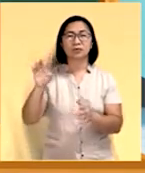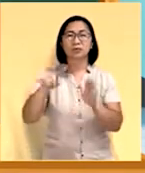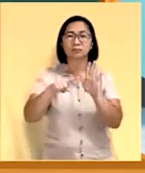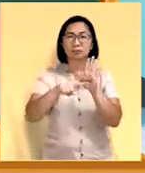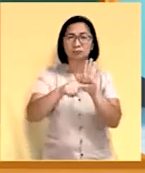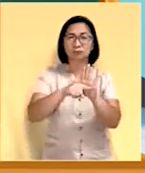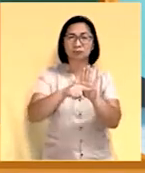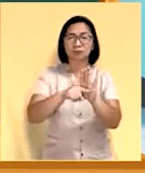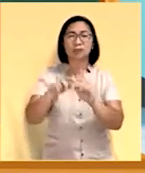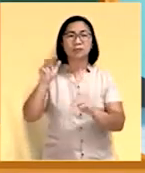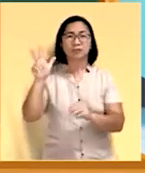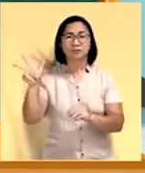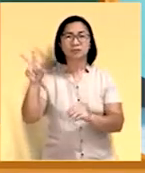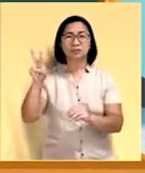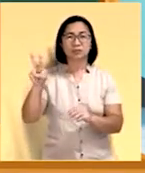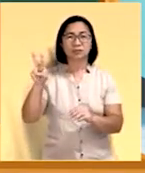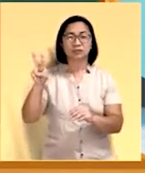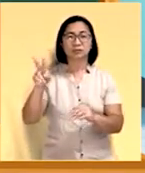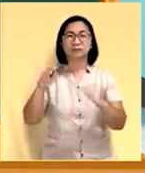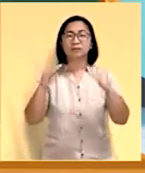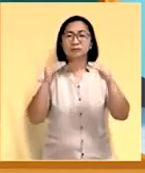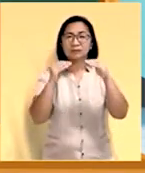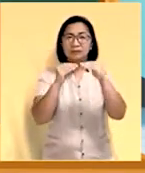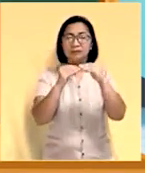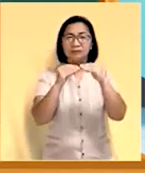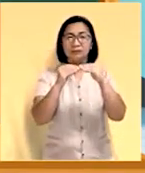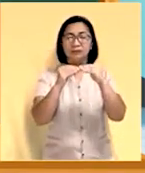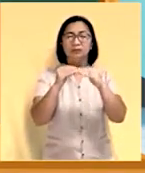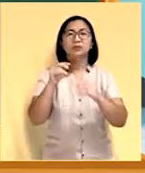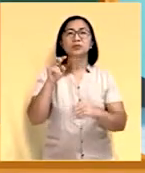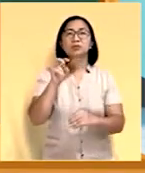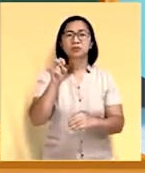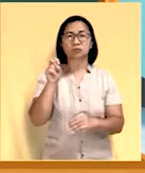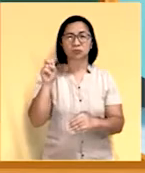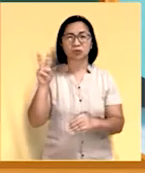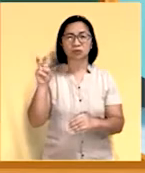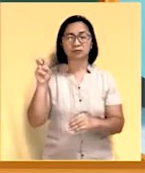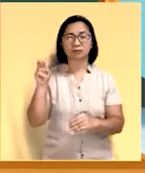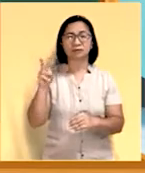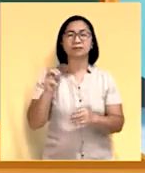44 minus 32 equals